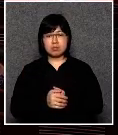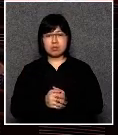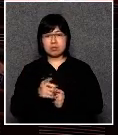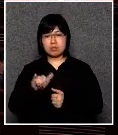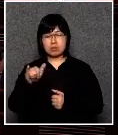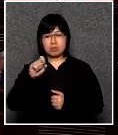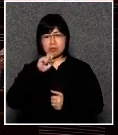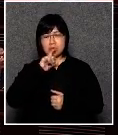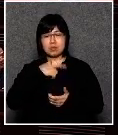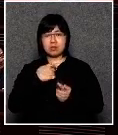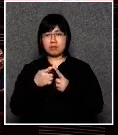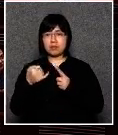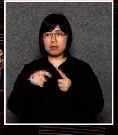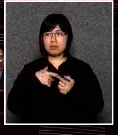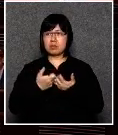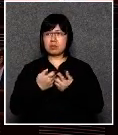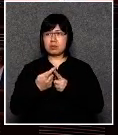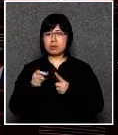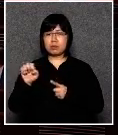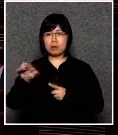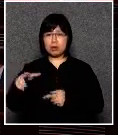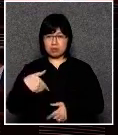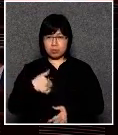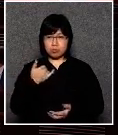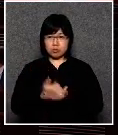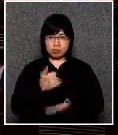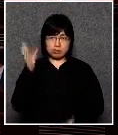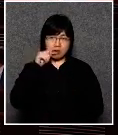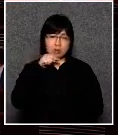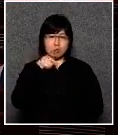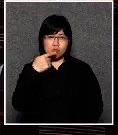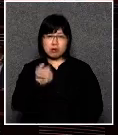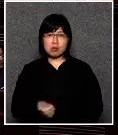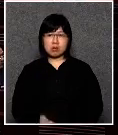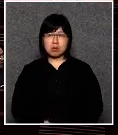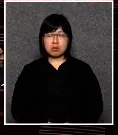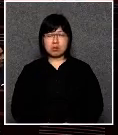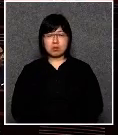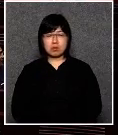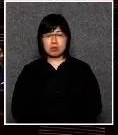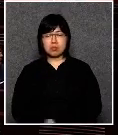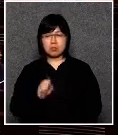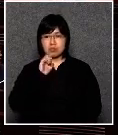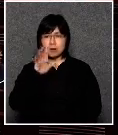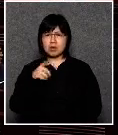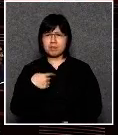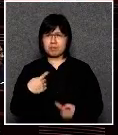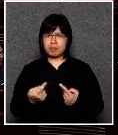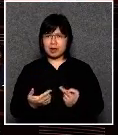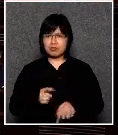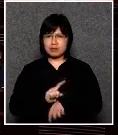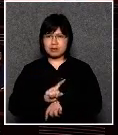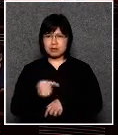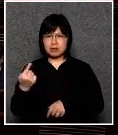去我一唔夠人我又點人㗎啦。我係你講就得，我坐喺度聽你講，係咪？話俾你聽，萬幾分鐘嘅，如果每人